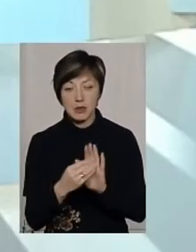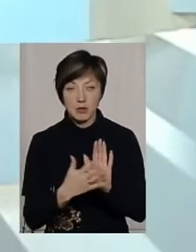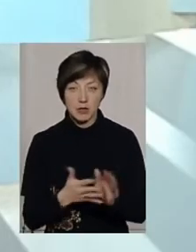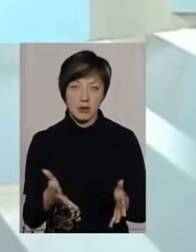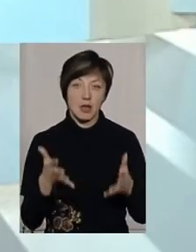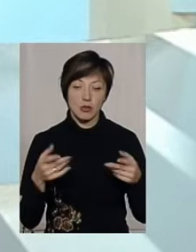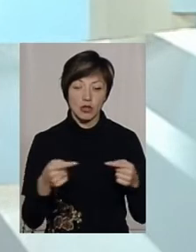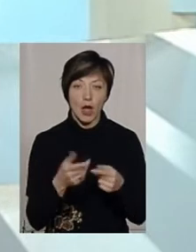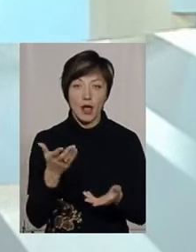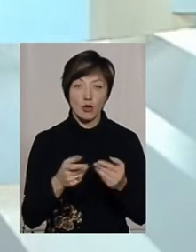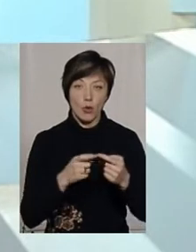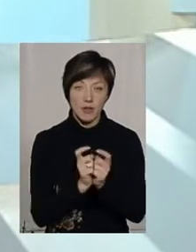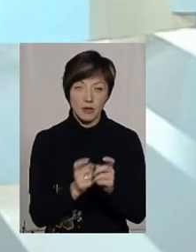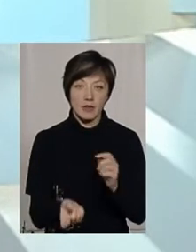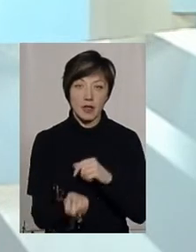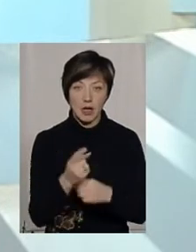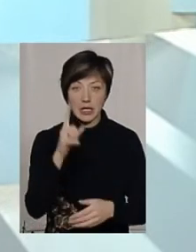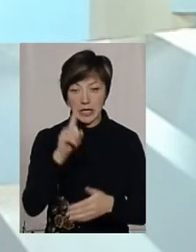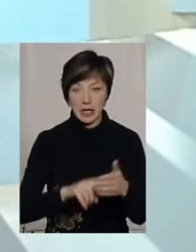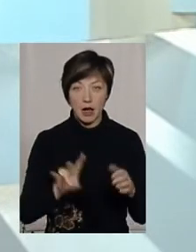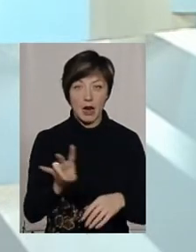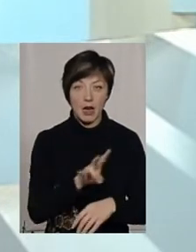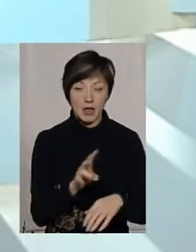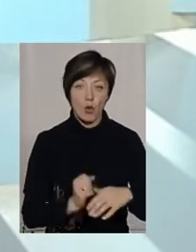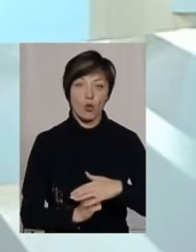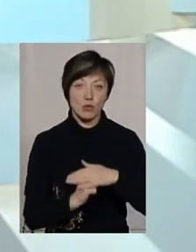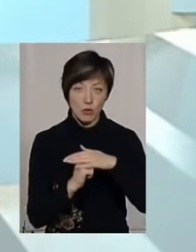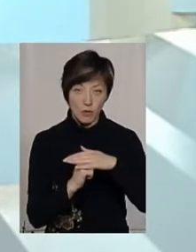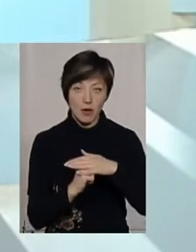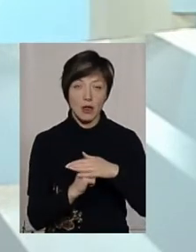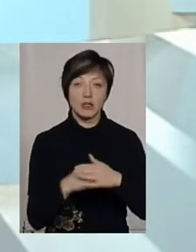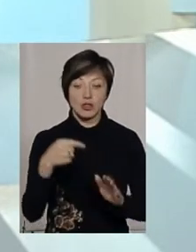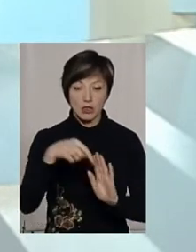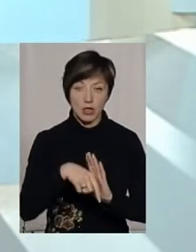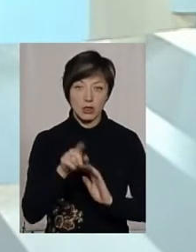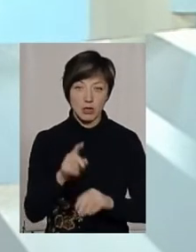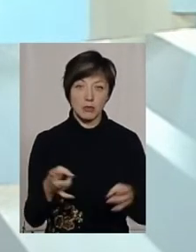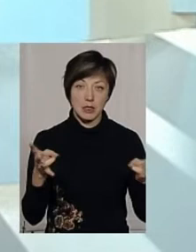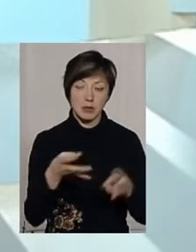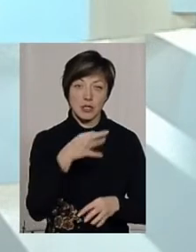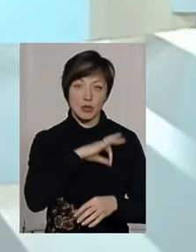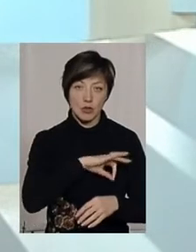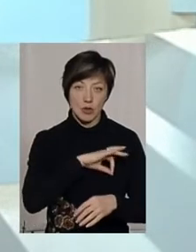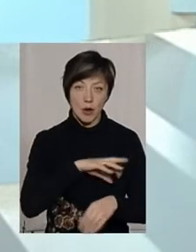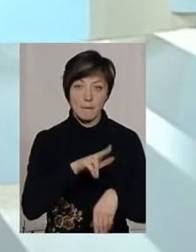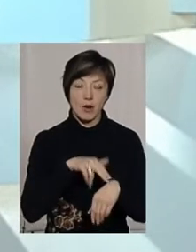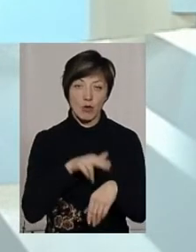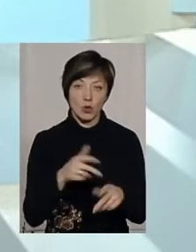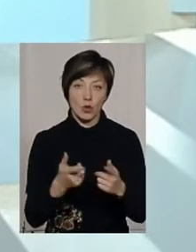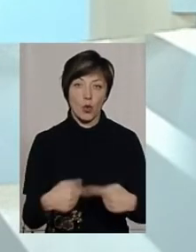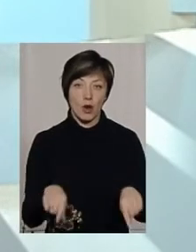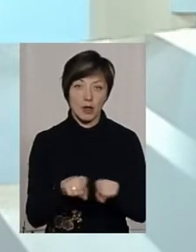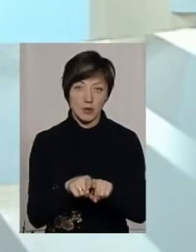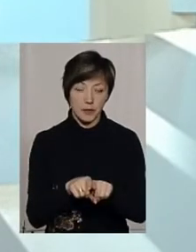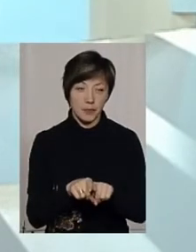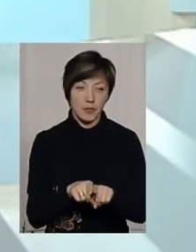чітко і ясно, що якщо конфлікти виникають на релігійній основі, значить там треба застосовувати правоохоронні